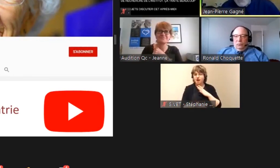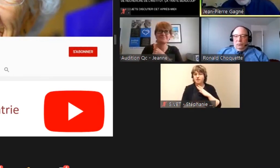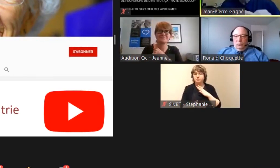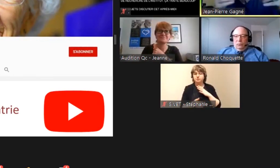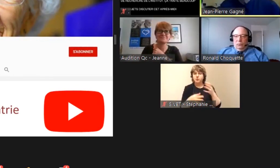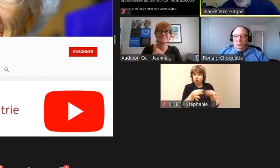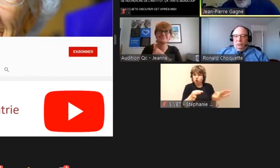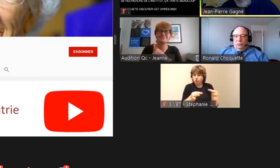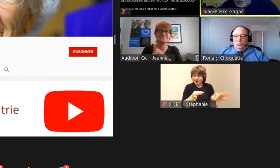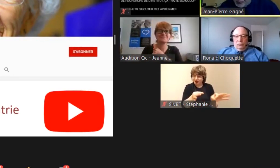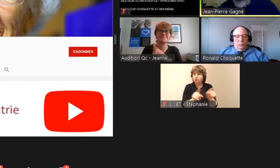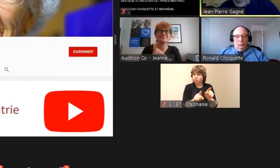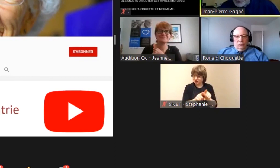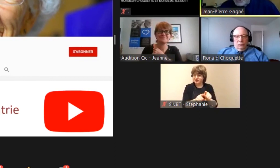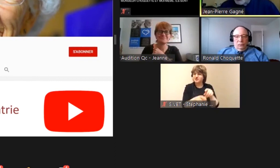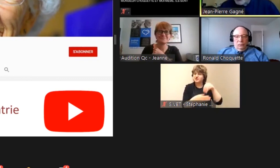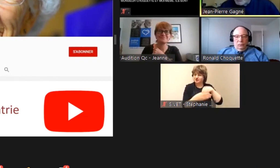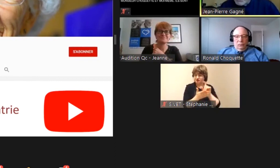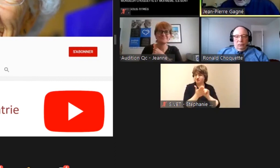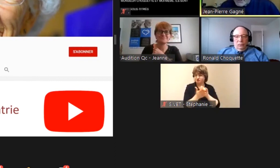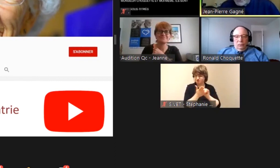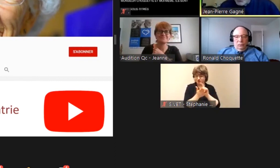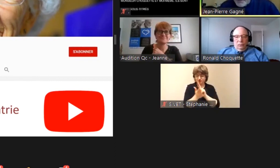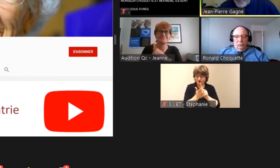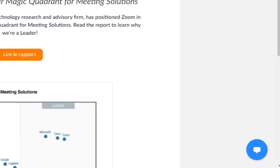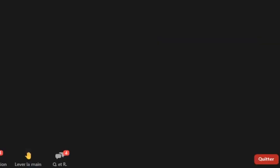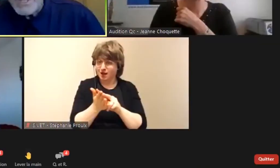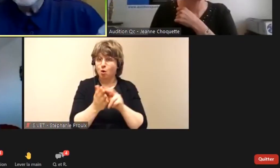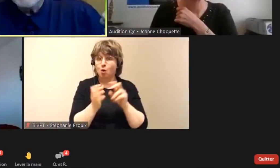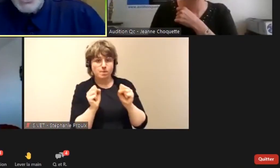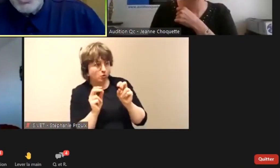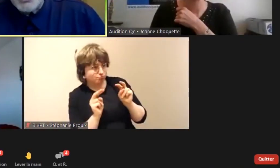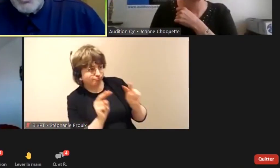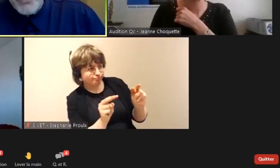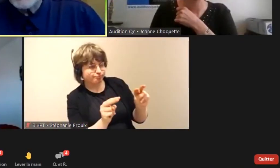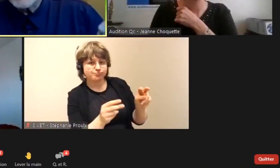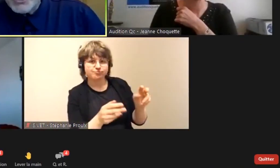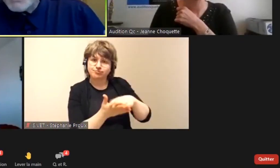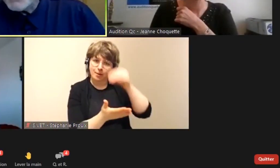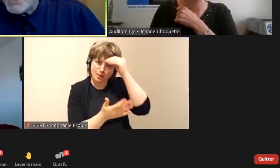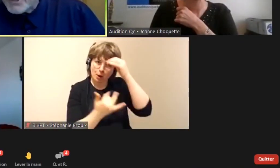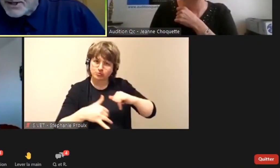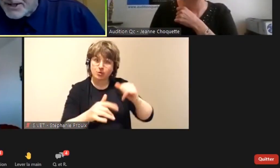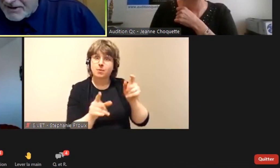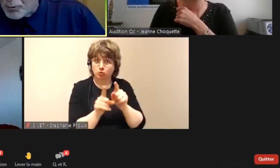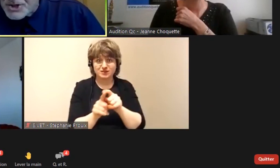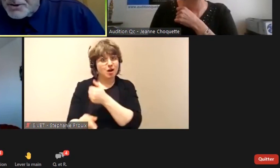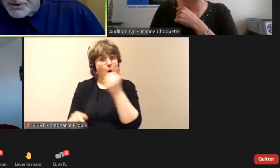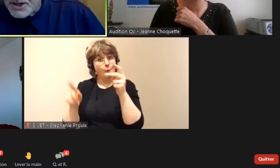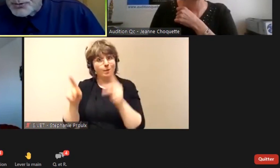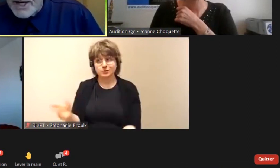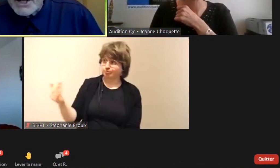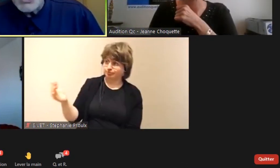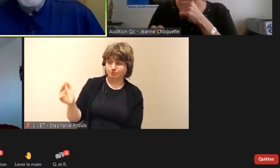aussi sous-titrés. Alors, vous pouvez les écouter pour les regarder, pour apprendre vous-même et le faire écouter aussi aux